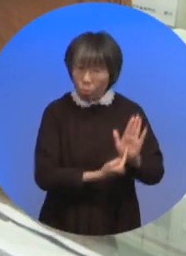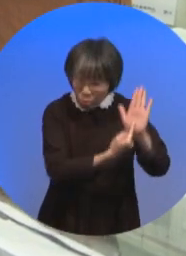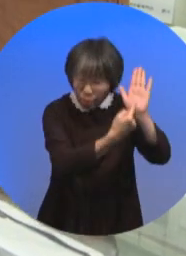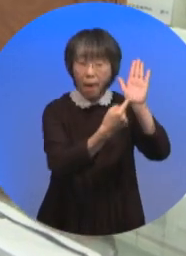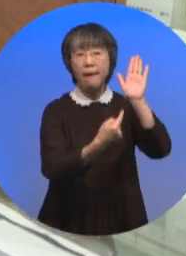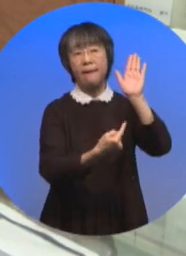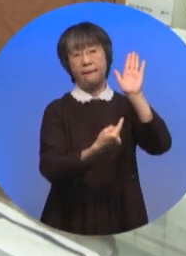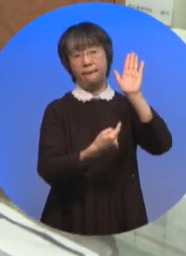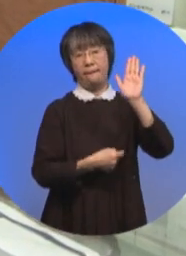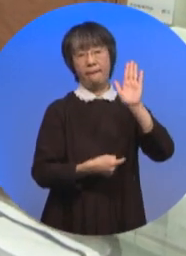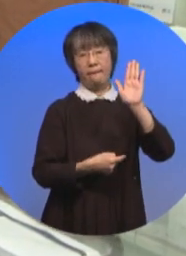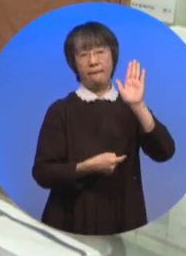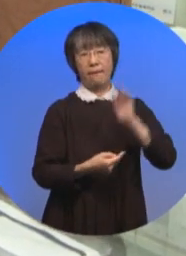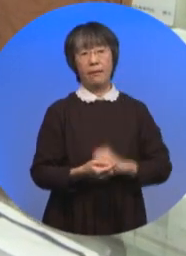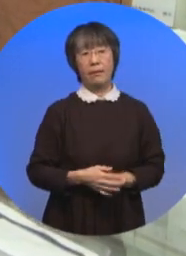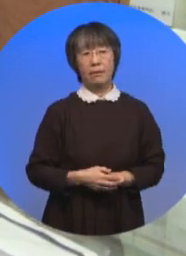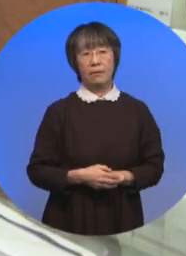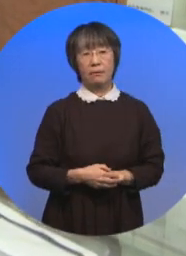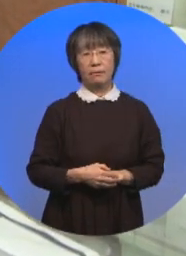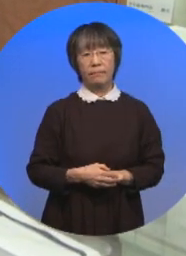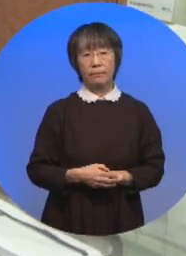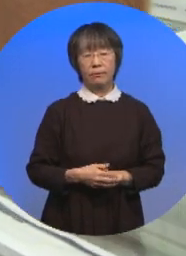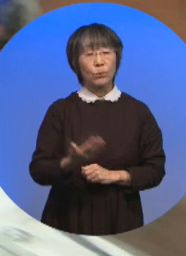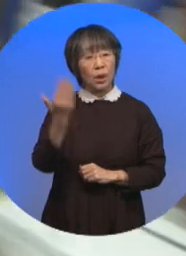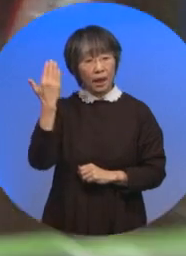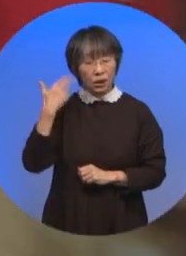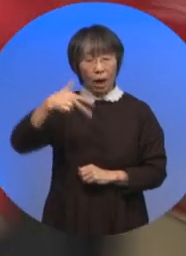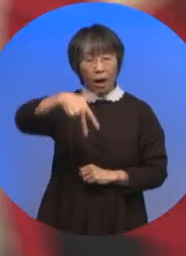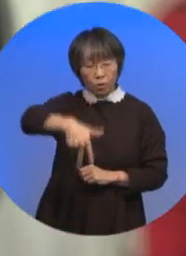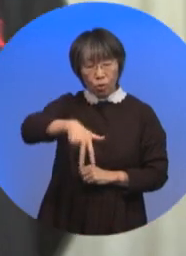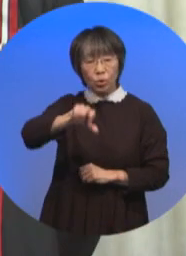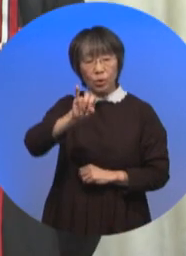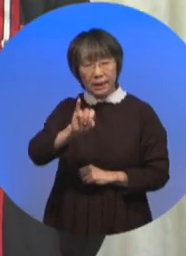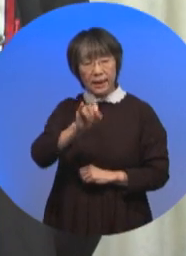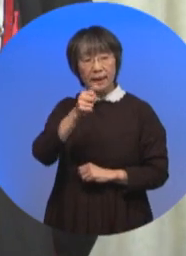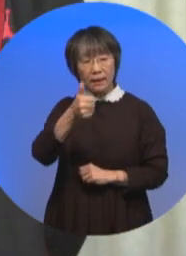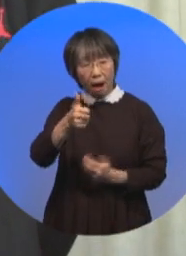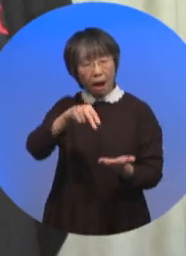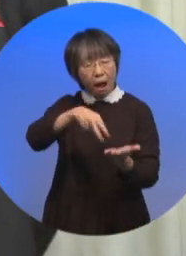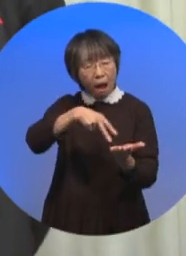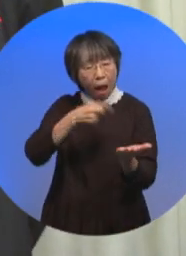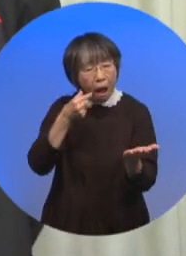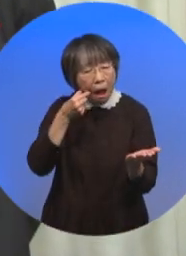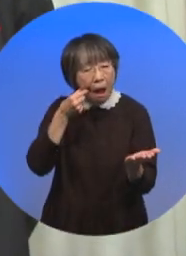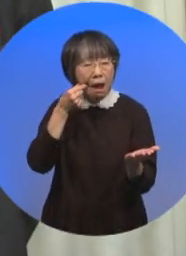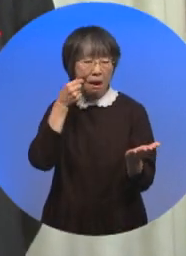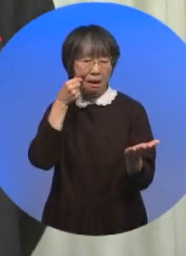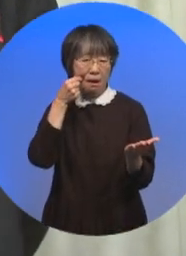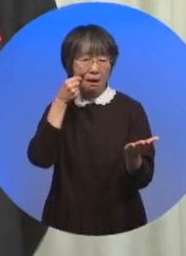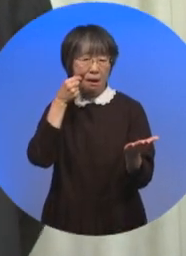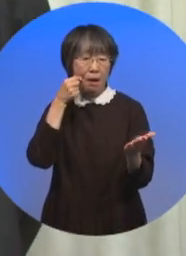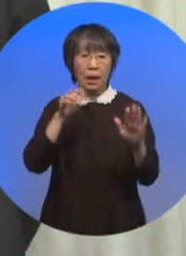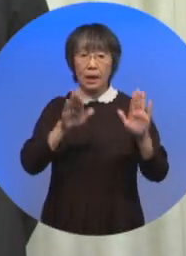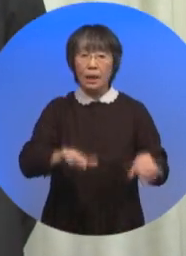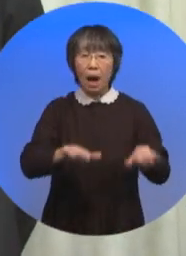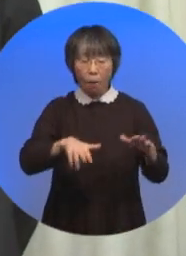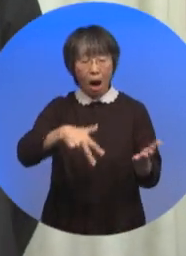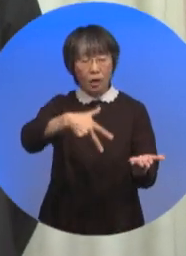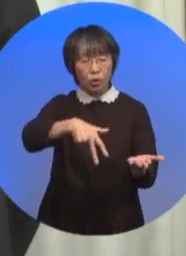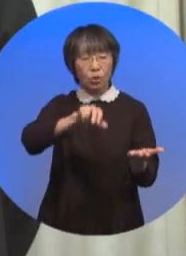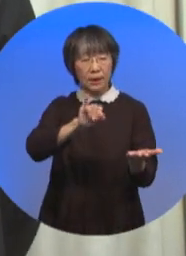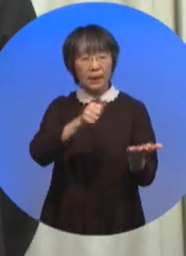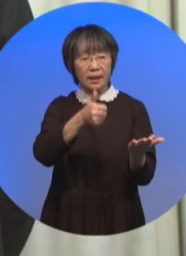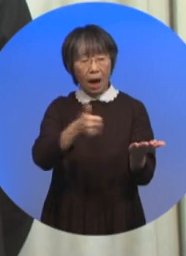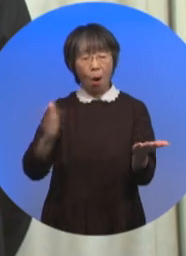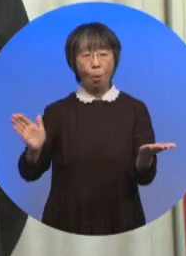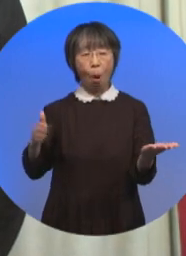名ですよね、 はい、吹田有名ですもんね、 はい、昔はね、なんかよう読まれへんとか言われてましたけど、 吹田とかね、 もう今やね、確